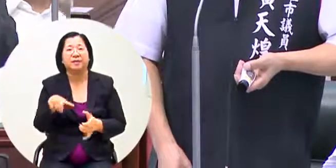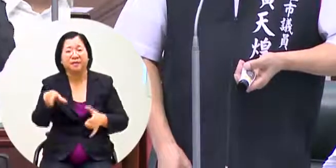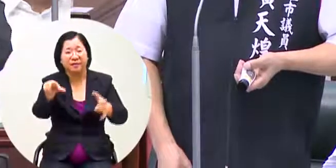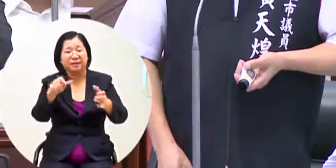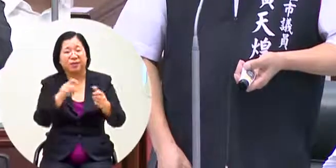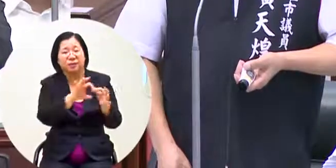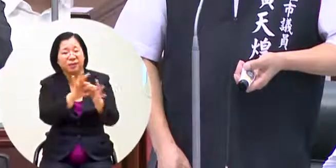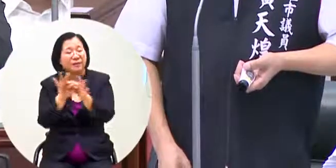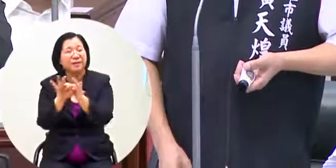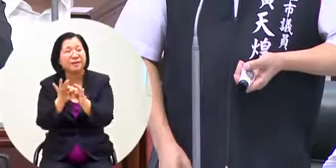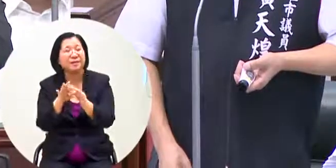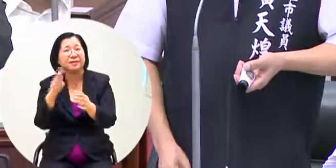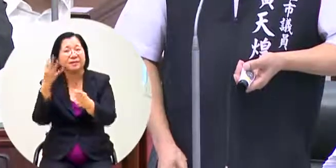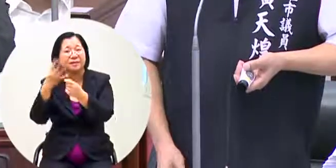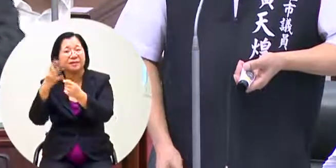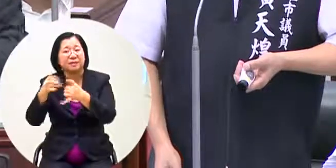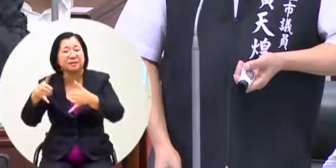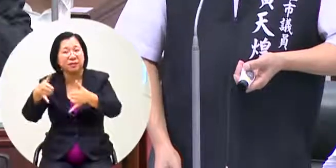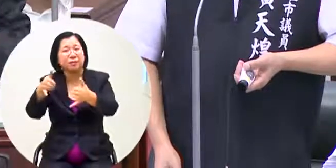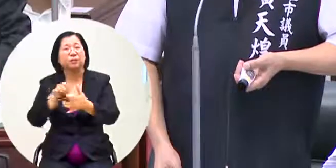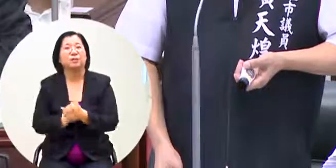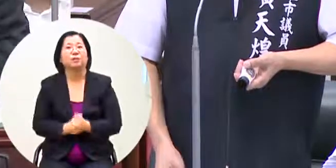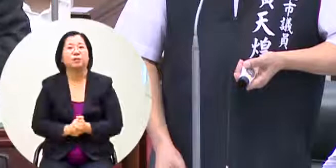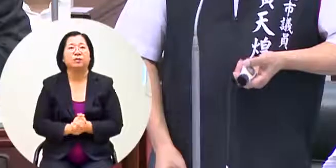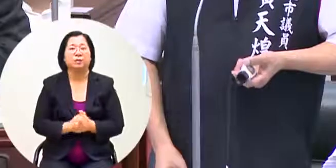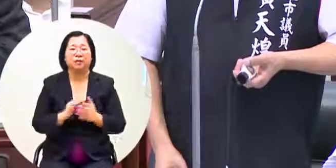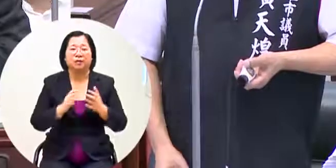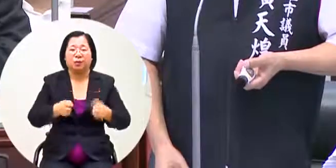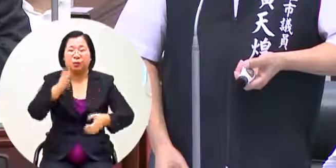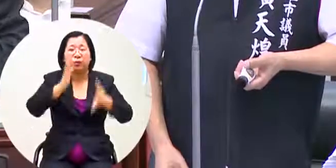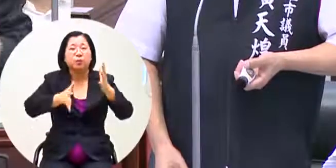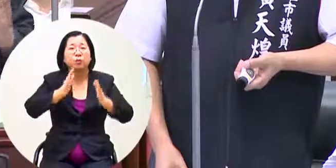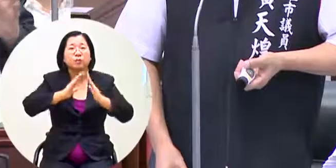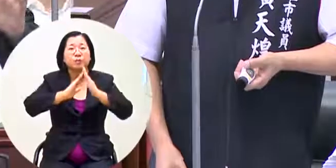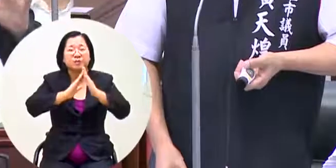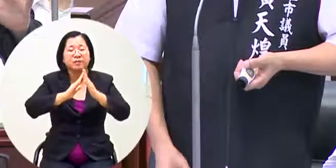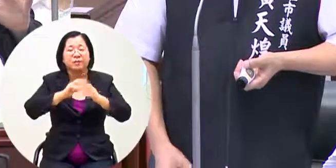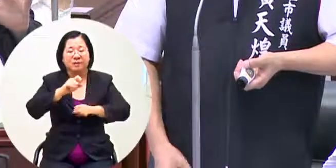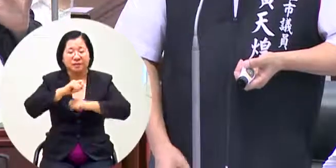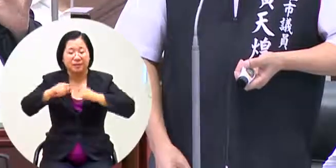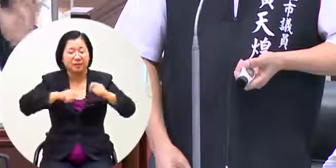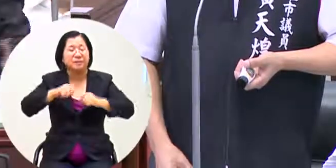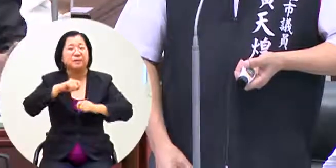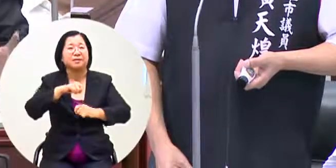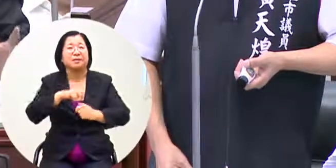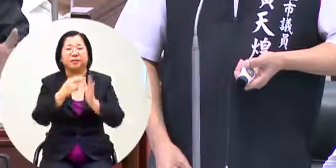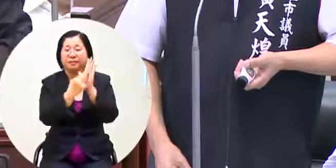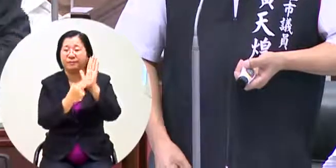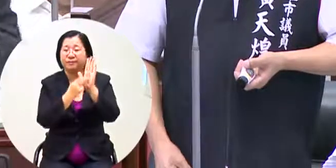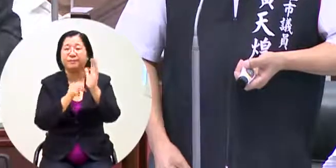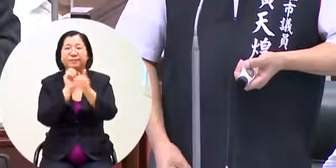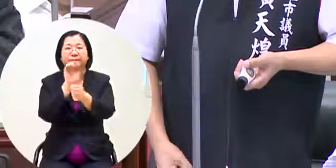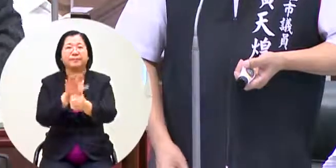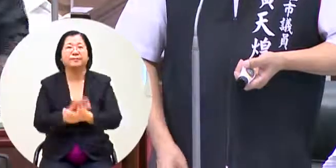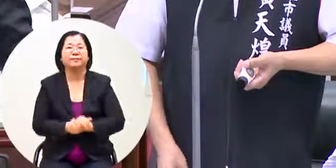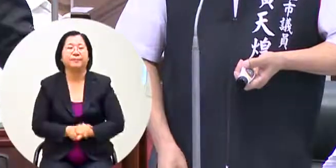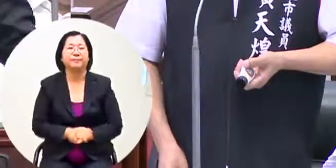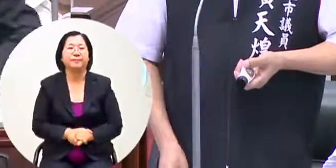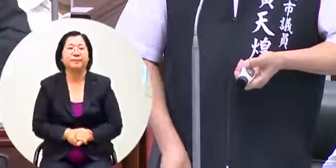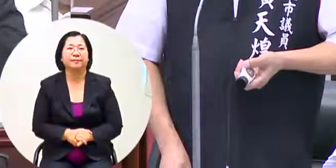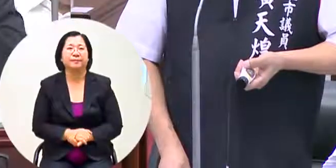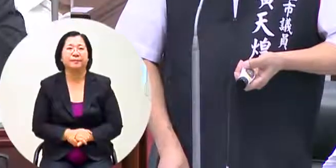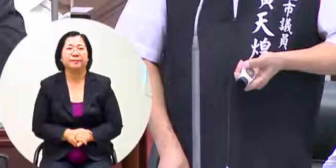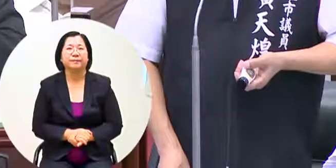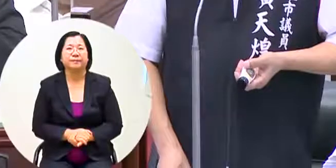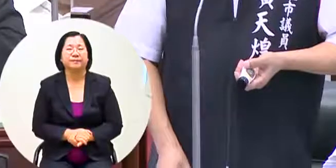甲议员最说明哦，因为都市计划它通过的那个是没有连